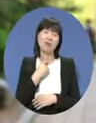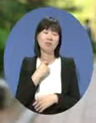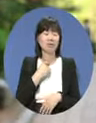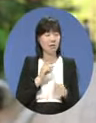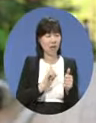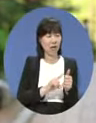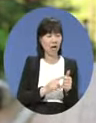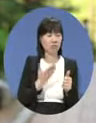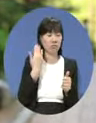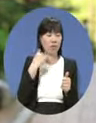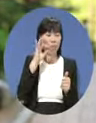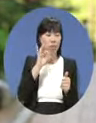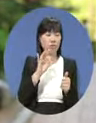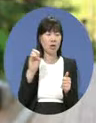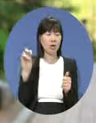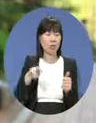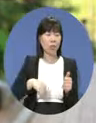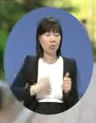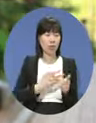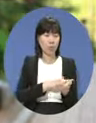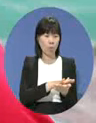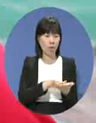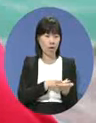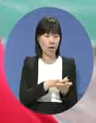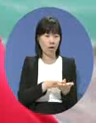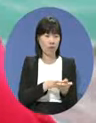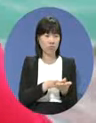너 지난번처럼 가서 또 혼자 놀려고?